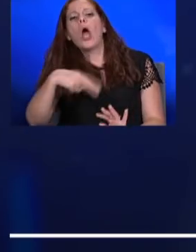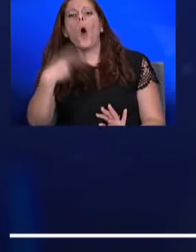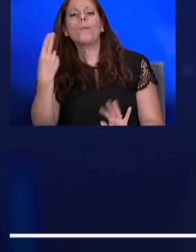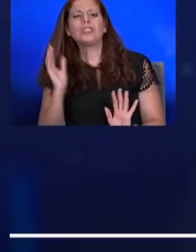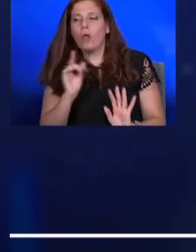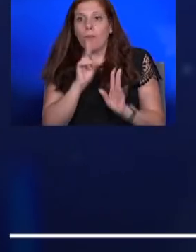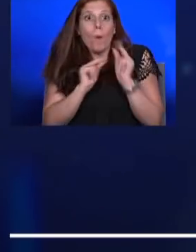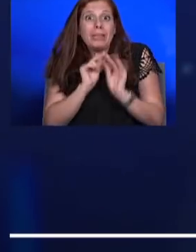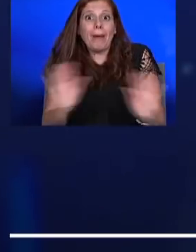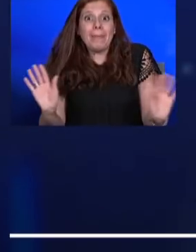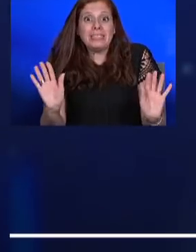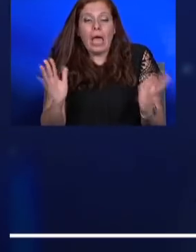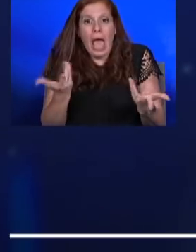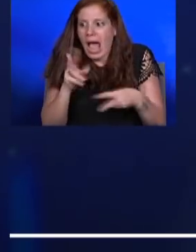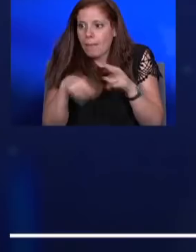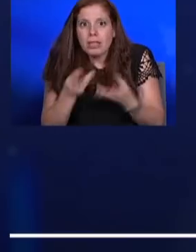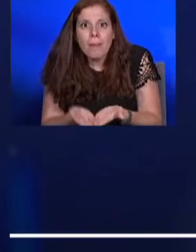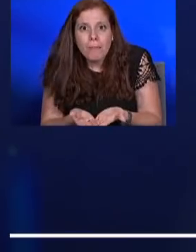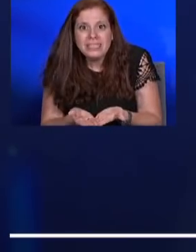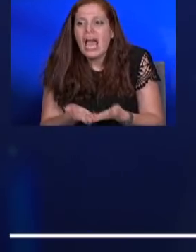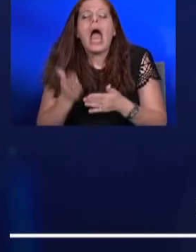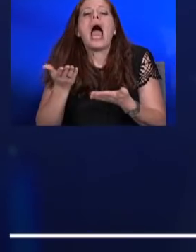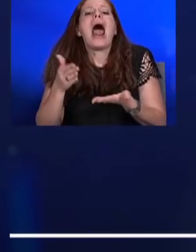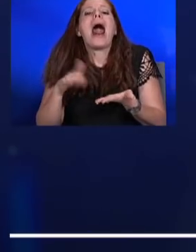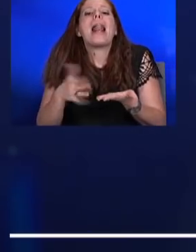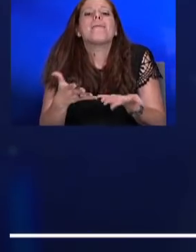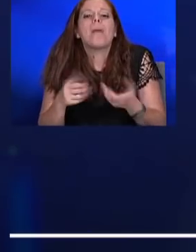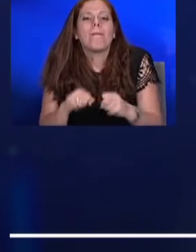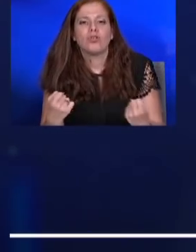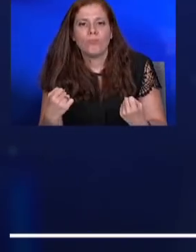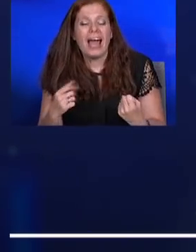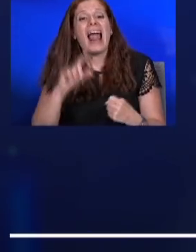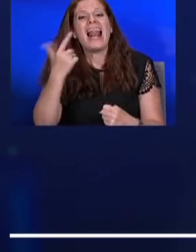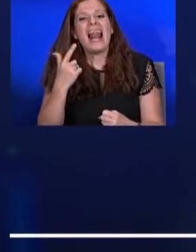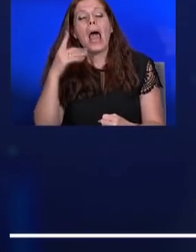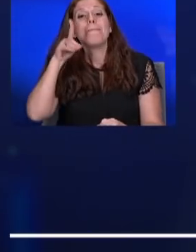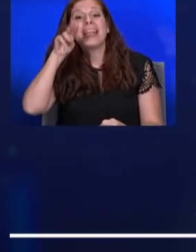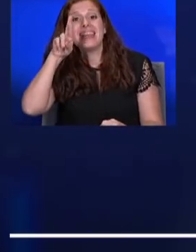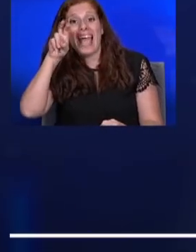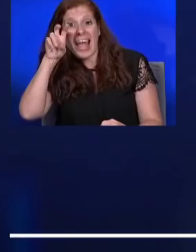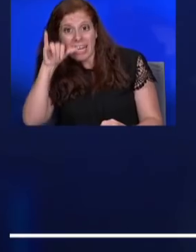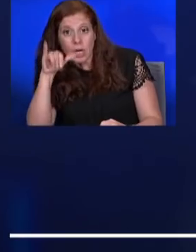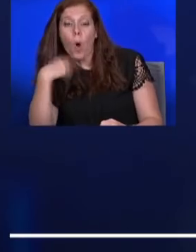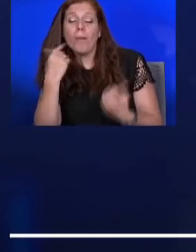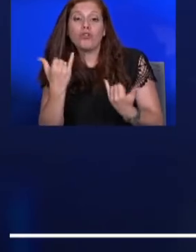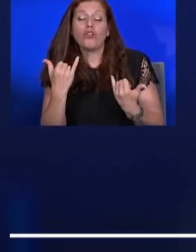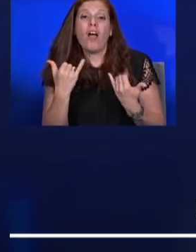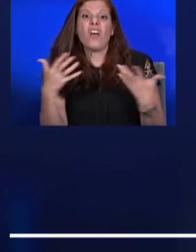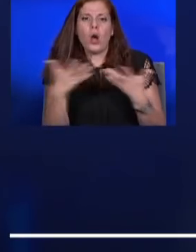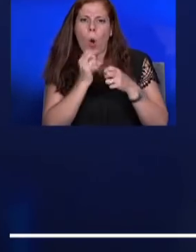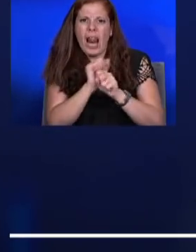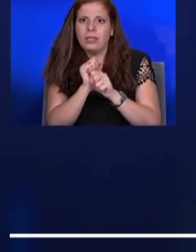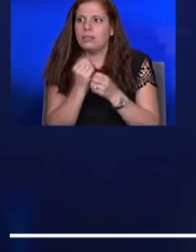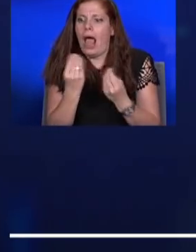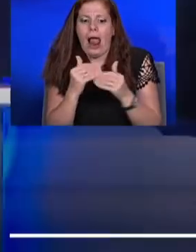לטפל בזה? על מה יש משבר קואליציוני? למה דרי אומר שעכשיו הקואליציה היא על סף תהום? כן. על מה ולמה? סערת החוק